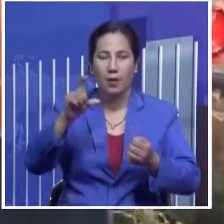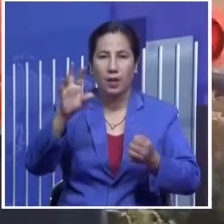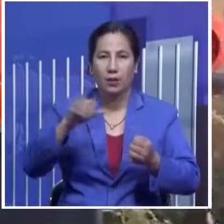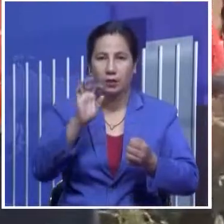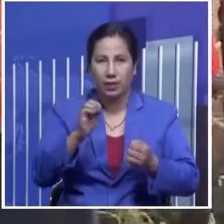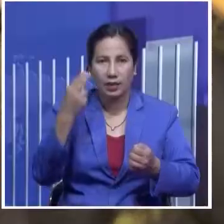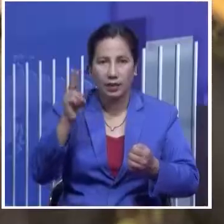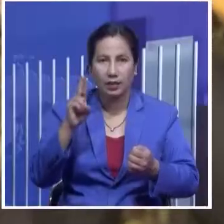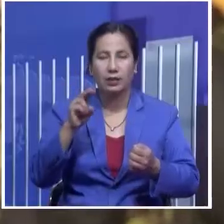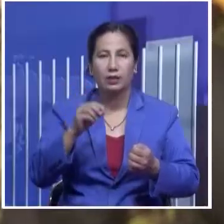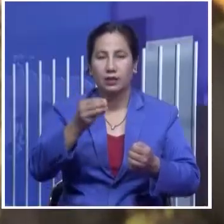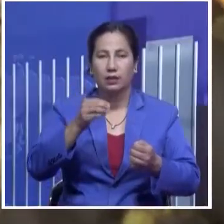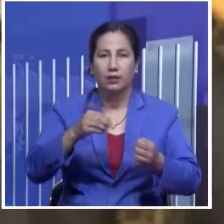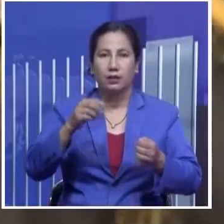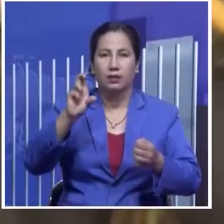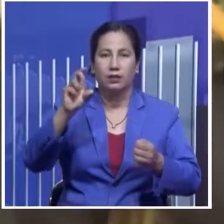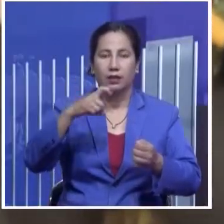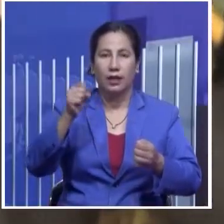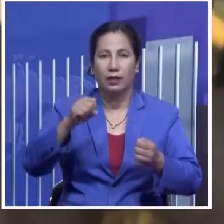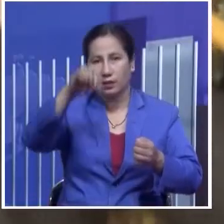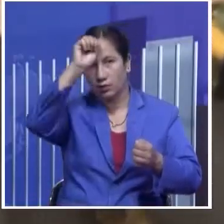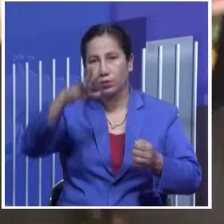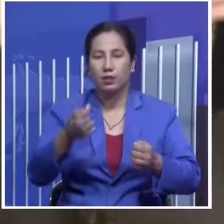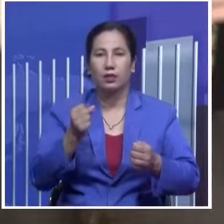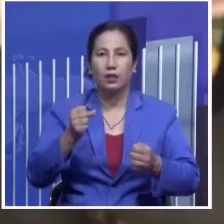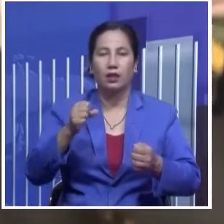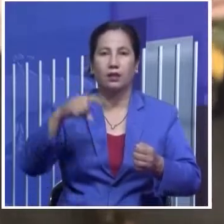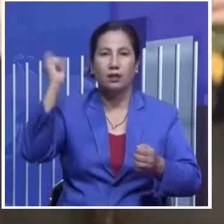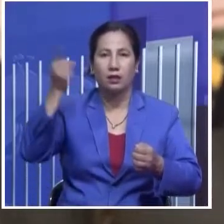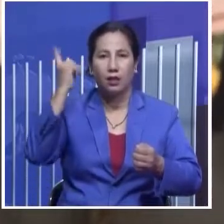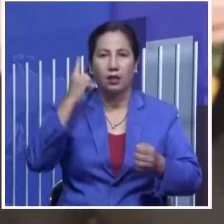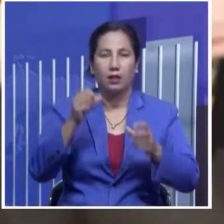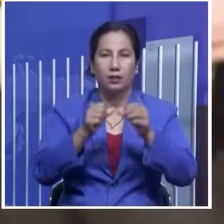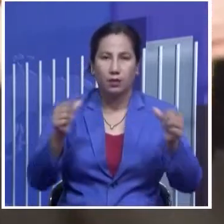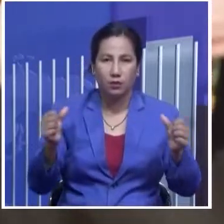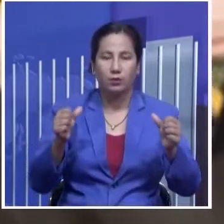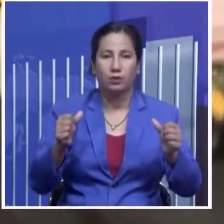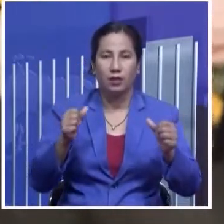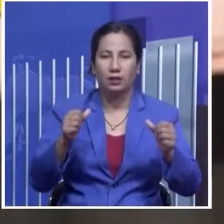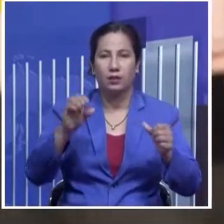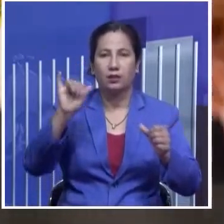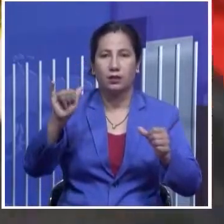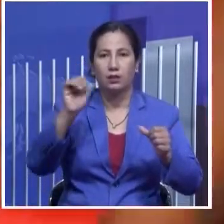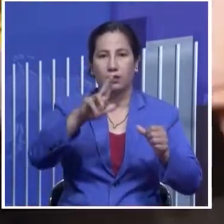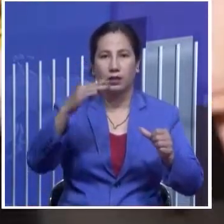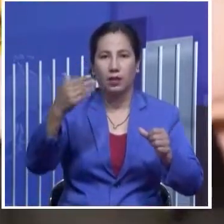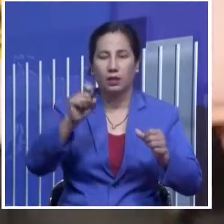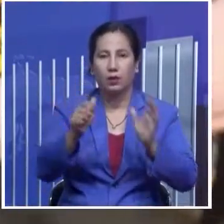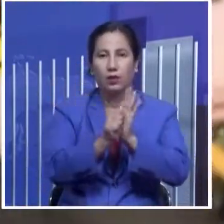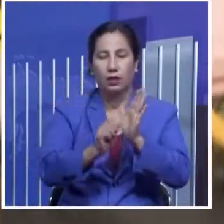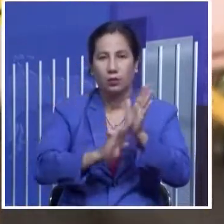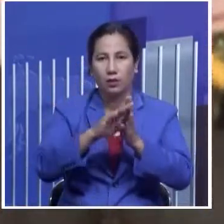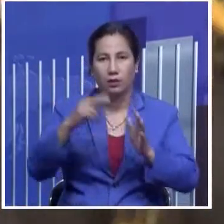आउन सकेका थिएनन्। खानी तथा भूगर्भ विभागका सूचना अधिकारी नारायण बास्कोटाका अनुसार ड्रिलिङको काम अघि बढाउने स्थानहरूको पहिचान